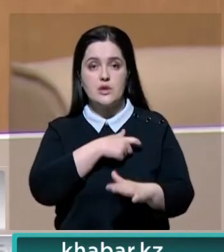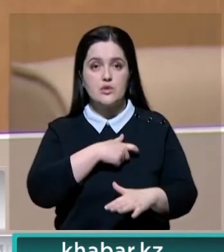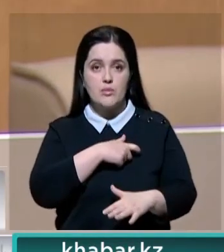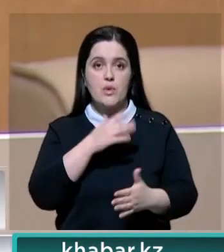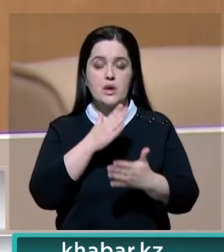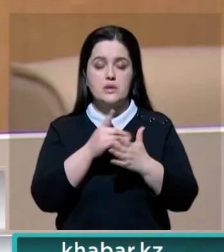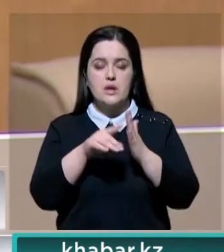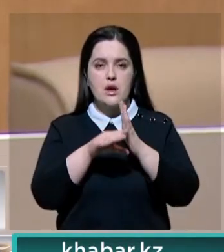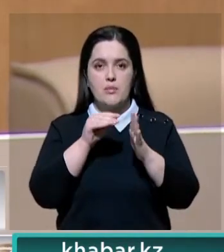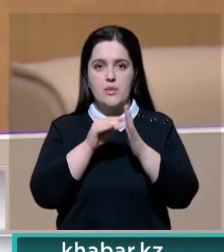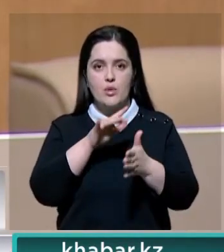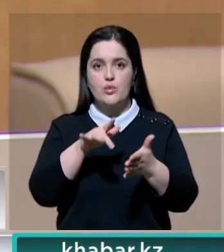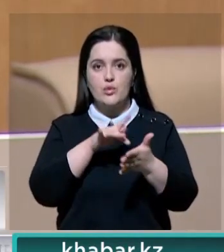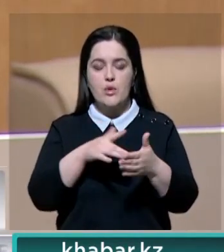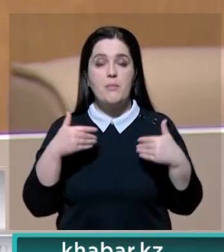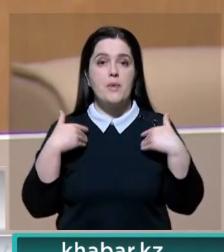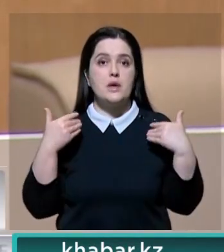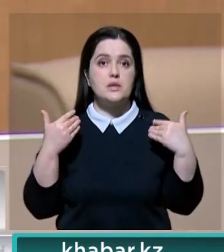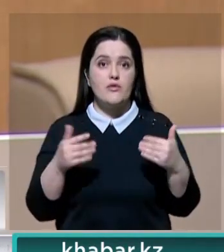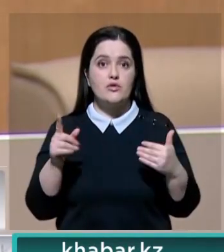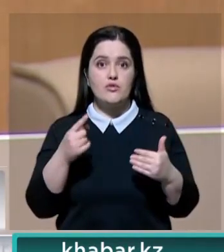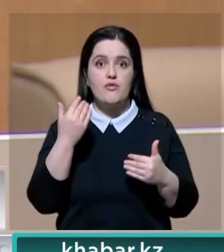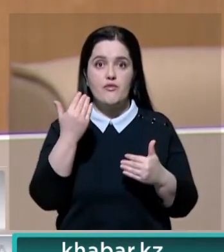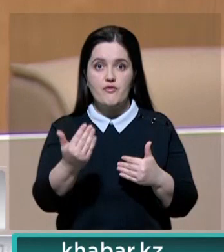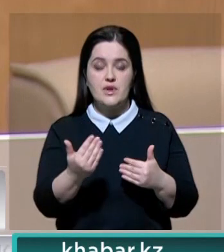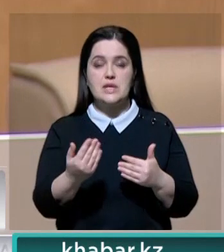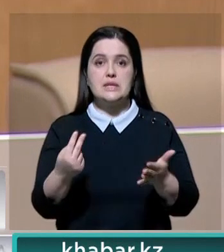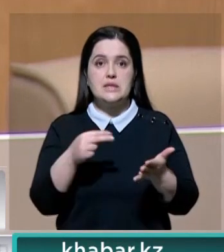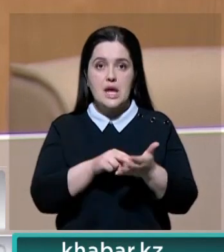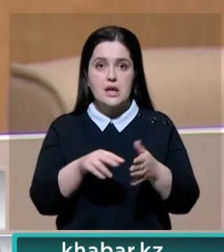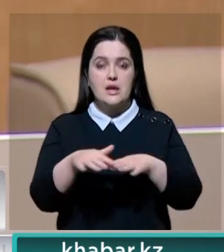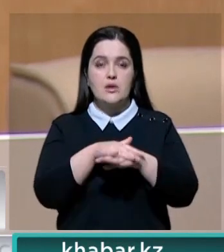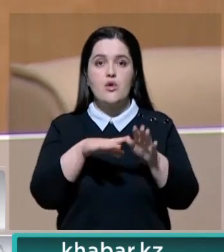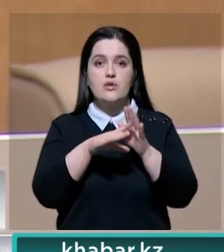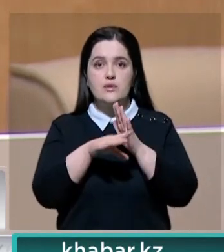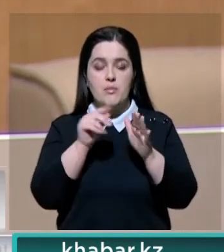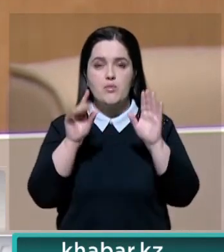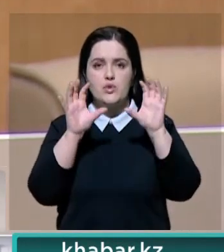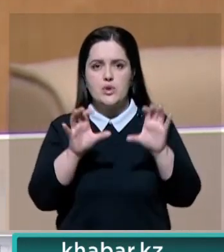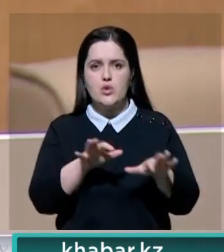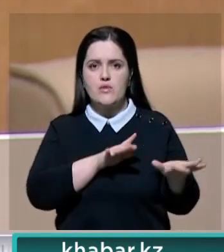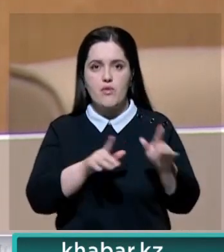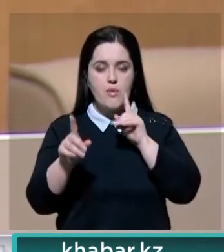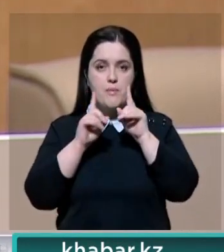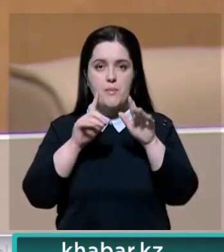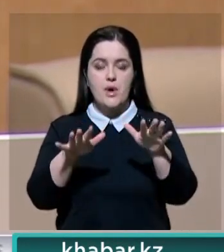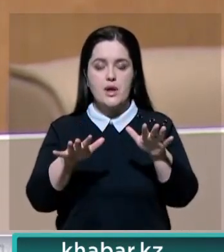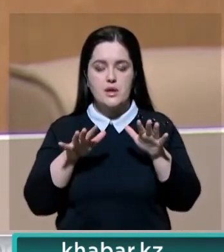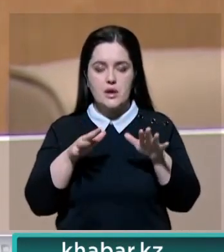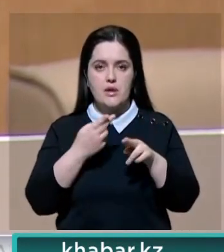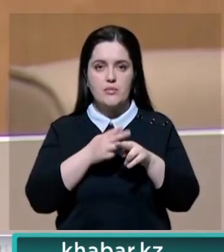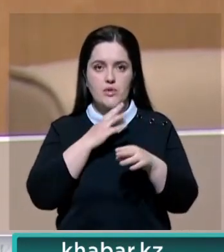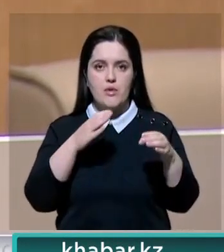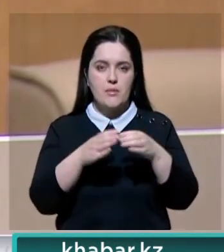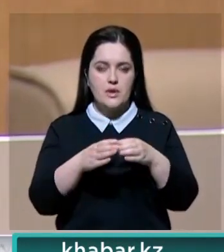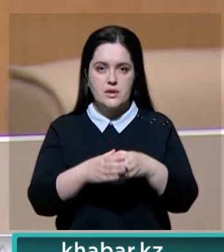интересы избирателей регионов. Поздравляю с тем, что вы стали народными избранниками. Вам предстоит заниматься законотворчеством в парламенте в условиях его